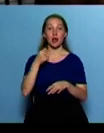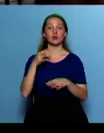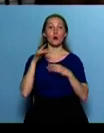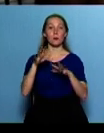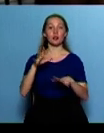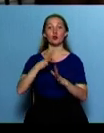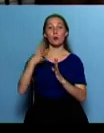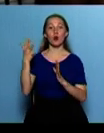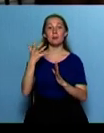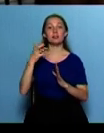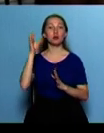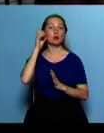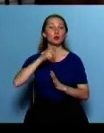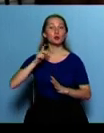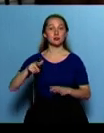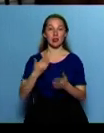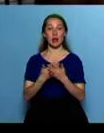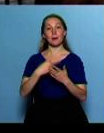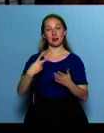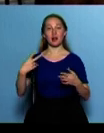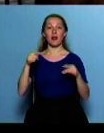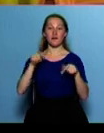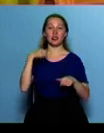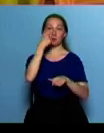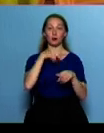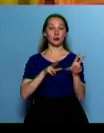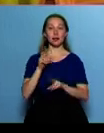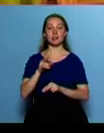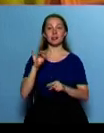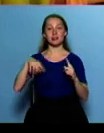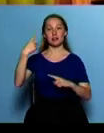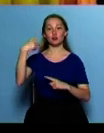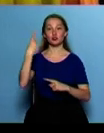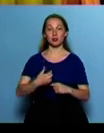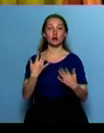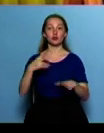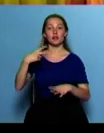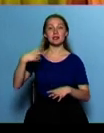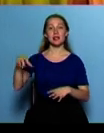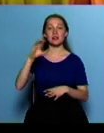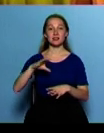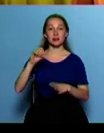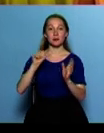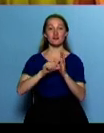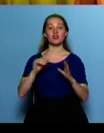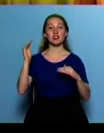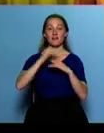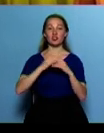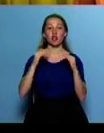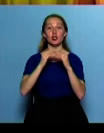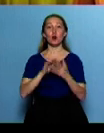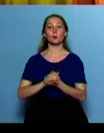более 500 слушателей. Примерно такое же количество ждут и в этом году. Уже на следующей неделе, 20 сентября, в 6 вечера в Доме дружбы народов